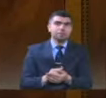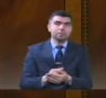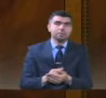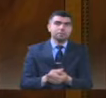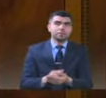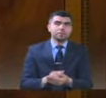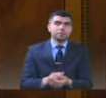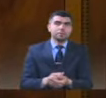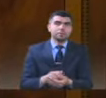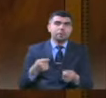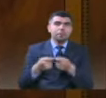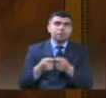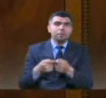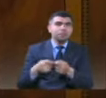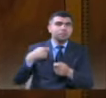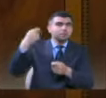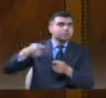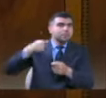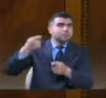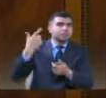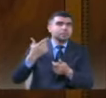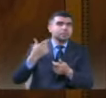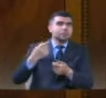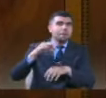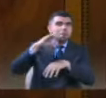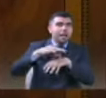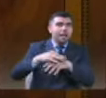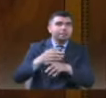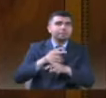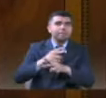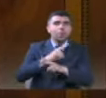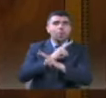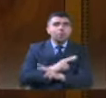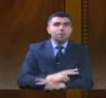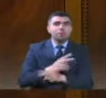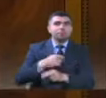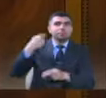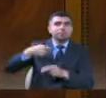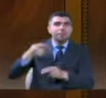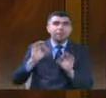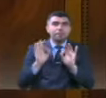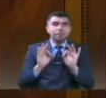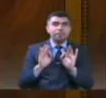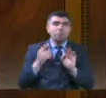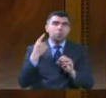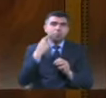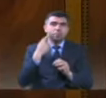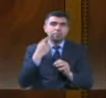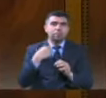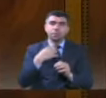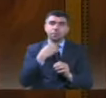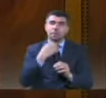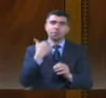يعني تعويض عن الشغل مجرد أكذوبة، تنقول ماشي معقول، لا بد يكون شي منطق باش نحلوا بحال هذا